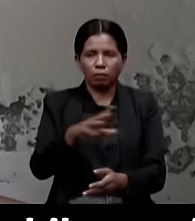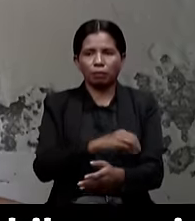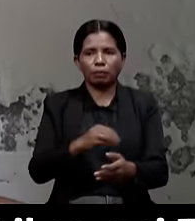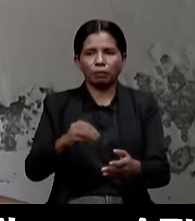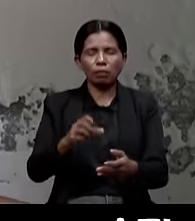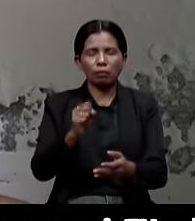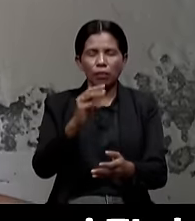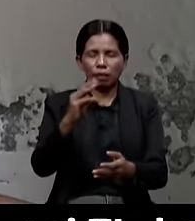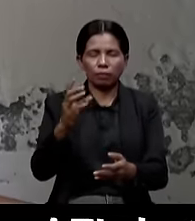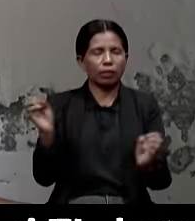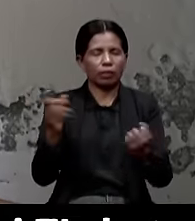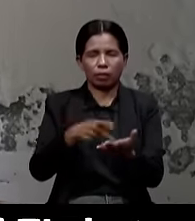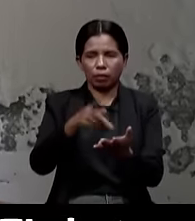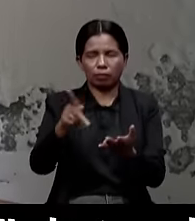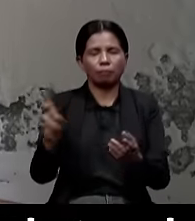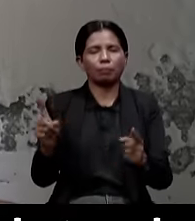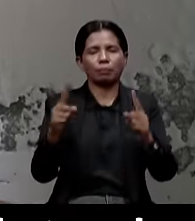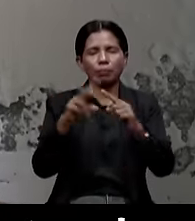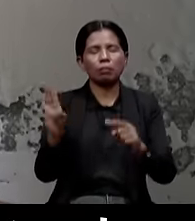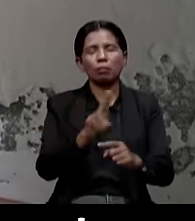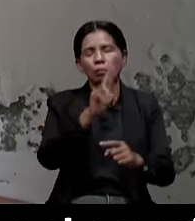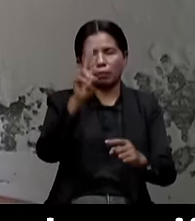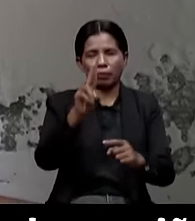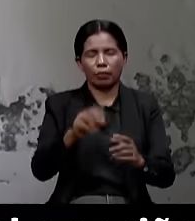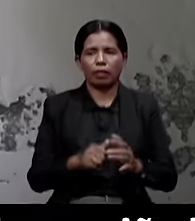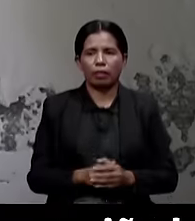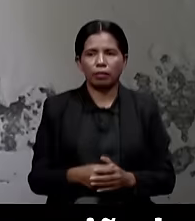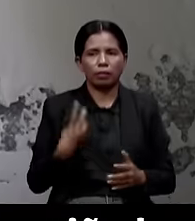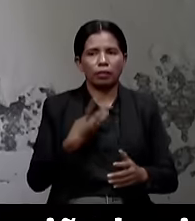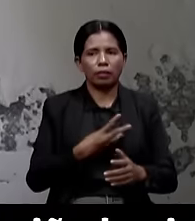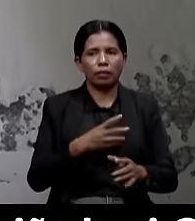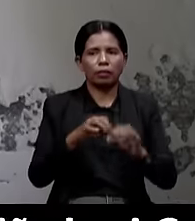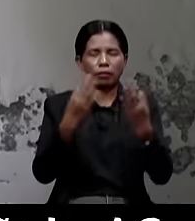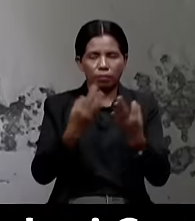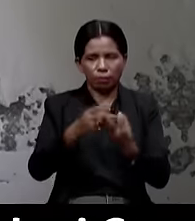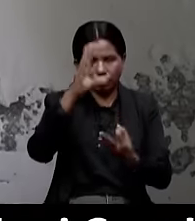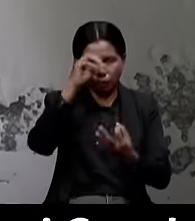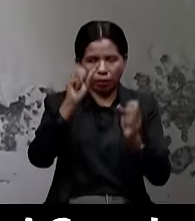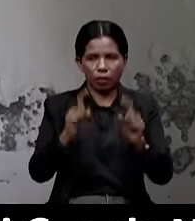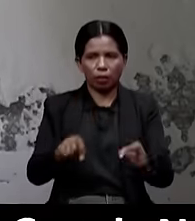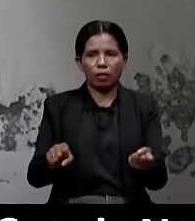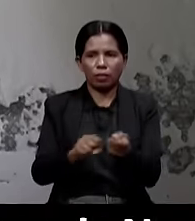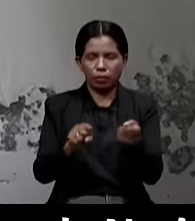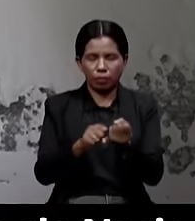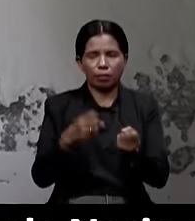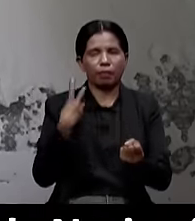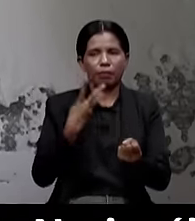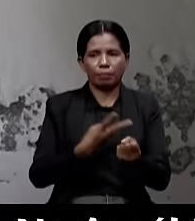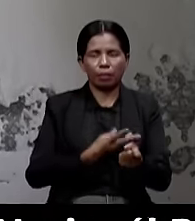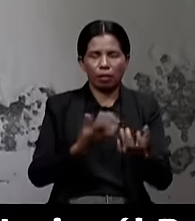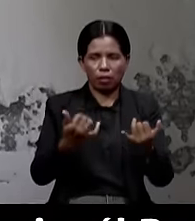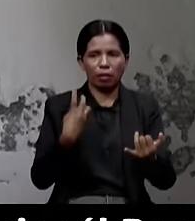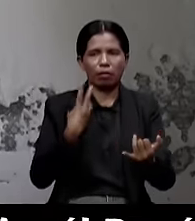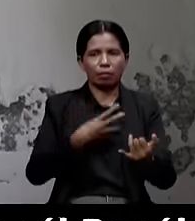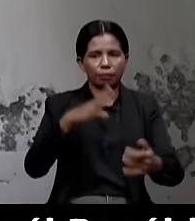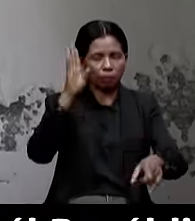ta sisi saida bita ne mus. Hansa ba ono universidad sian ne. Anin level familia mana ni an maten se supporta ita perdan ber agora amnya